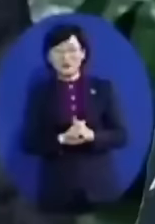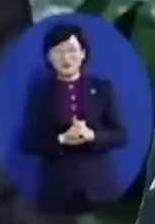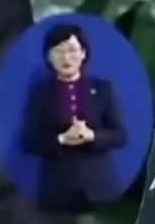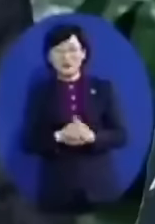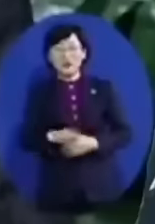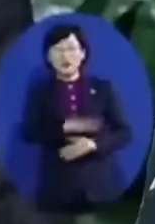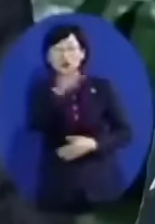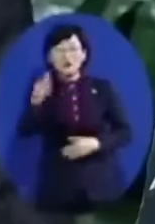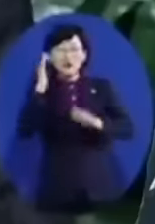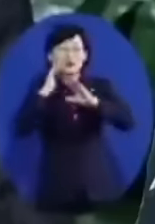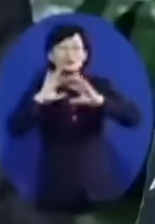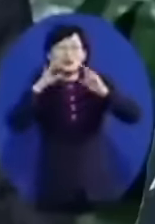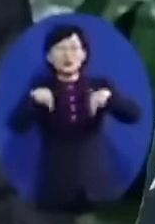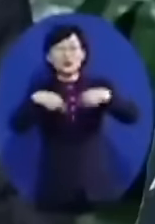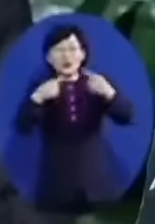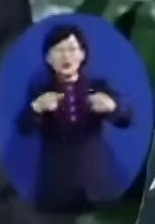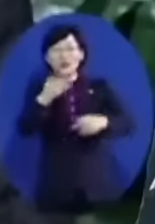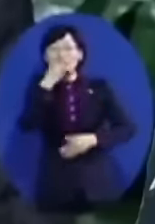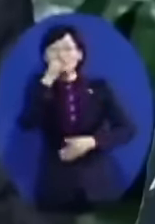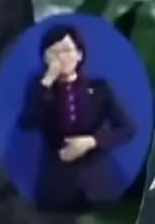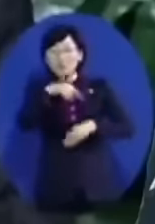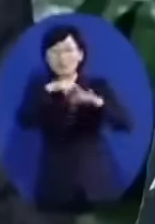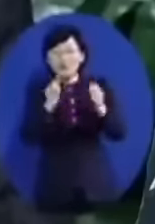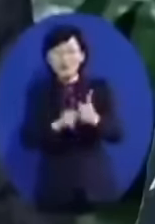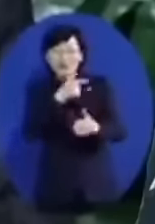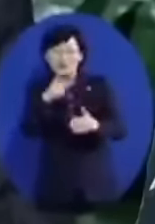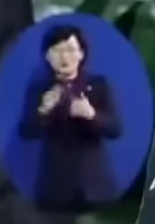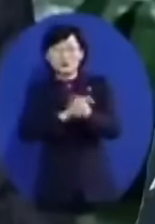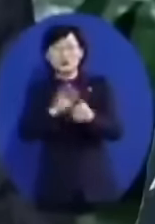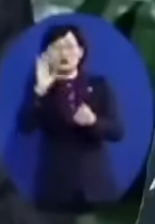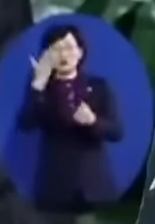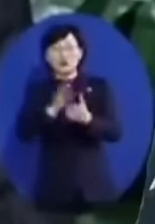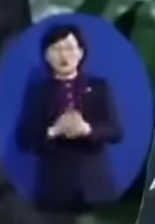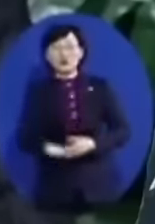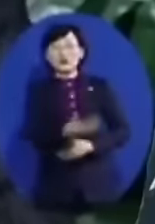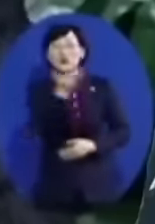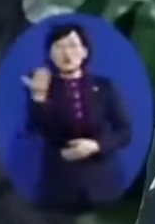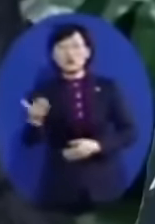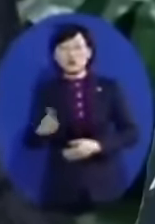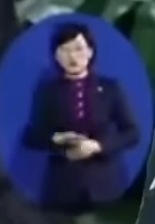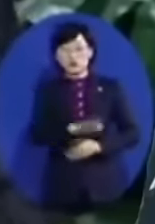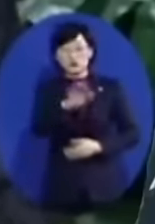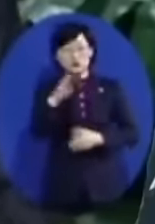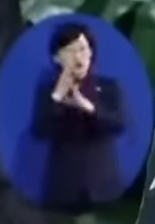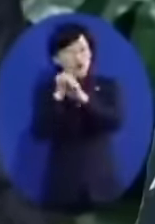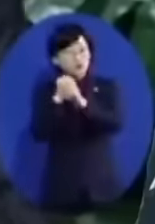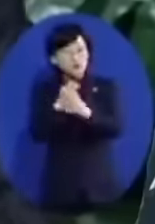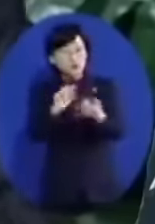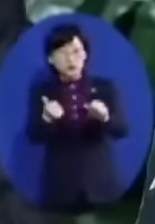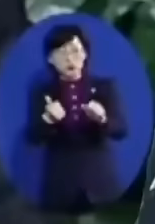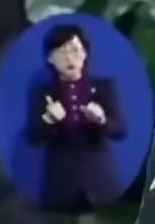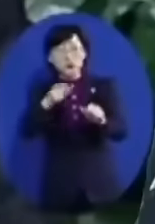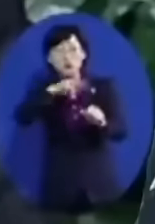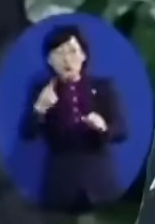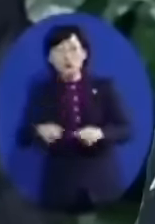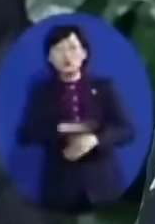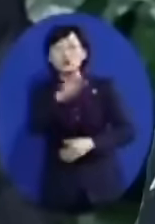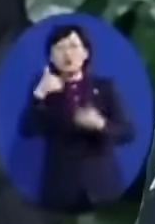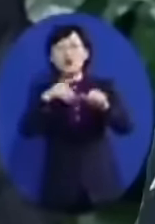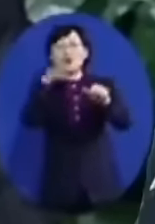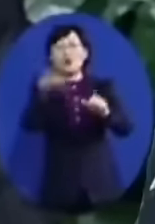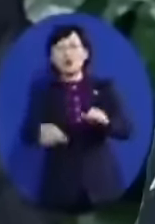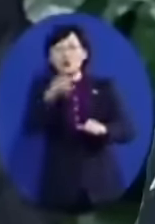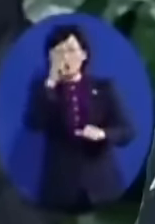우리가 천국 갈 수 있다는 것은 마음에 큰 위로가 됩니다. 여러분, 우리가 언제 죽더라도 우리는 갈 곳이 있다.